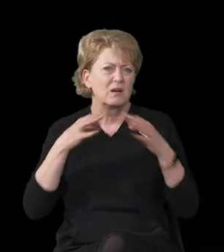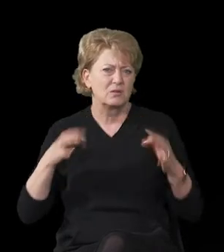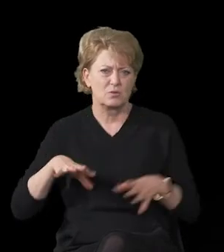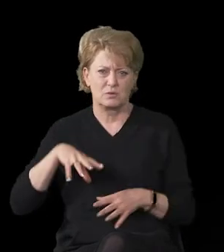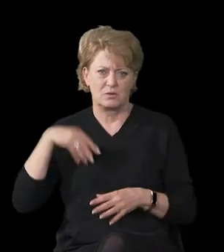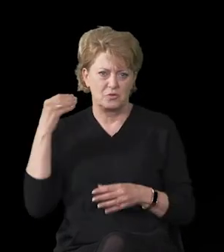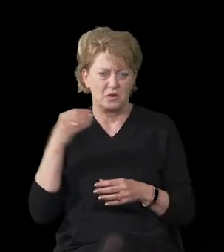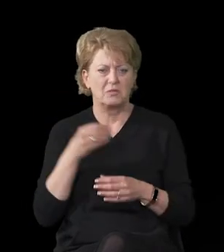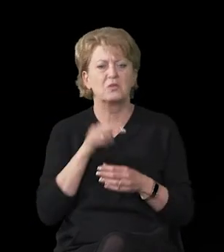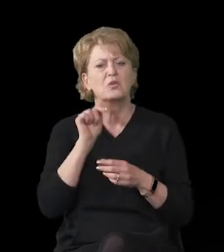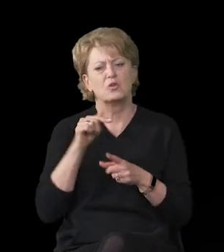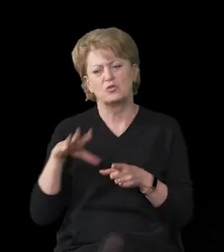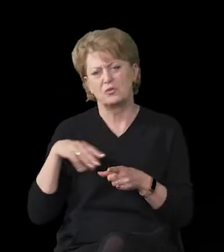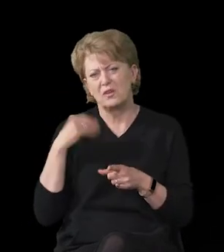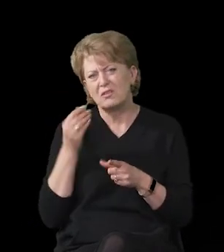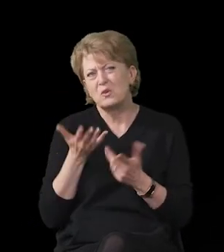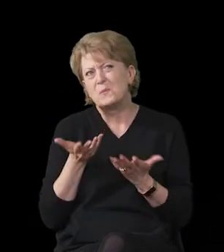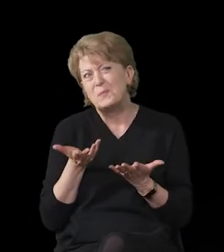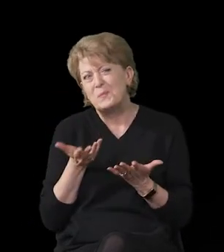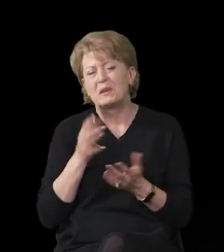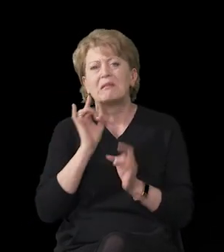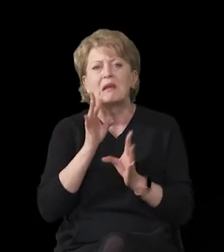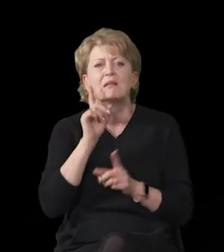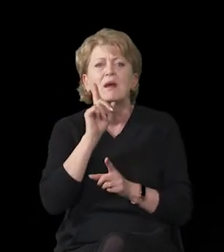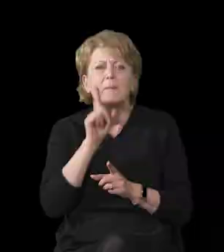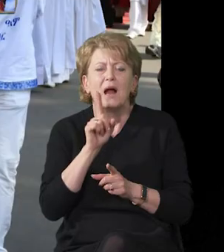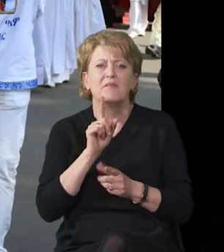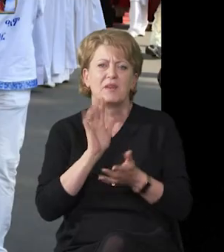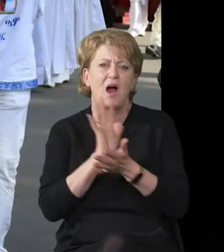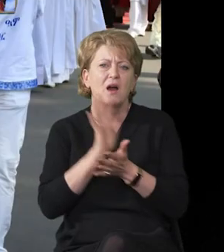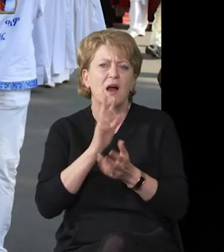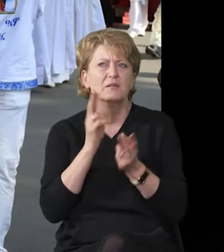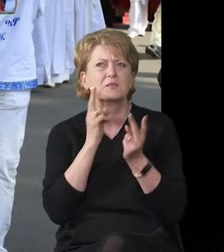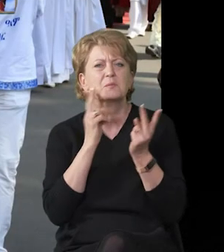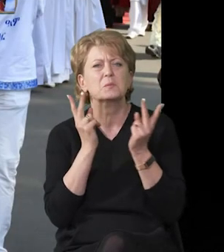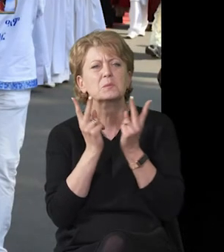święto. To święto tak naprawdę troszeczkę swoim charakterem przypomina